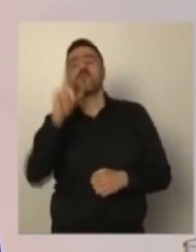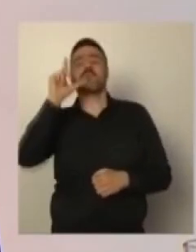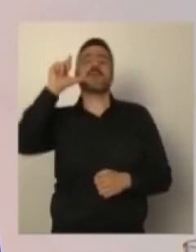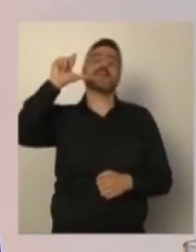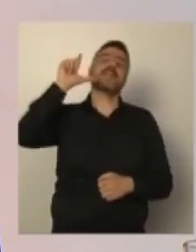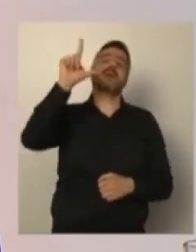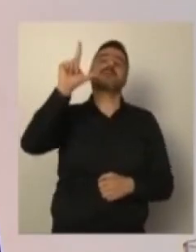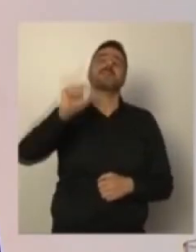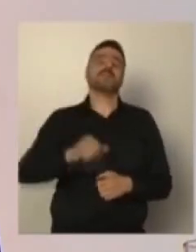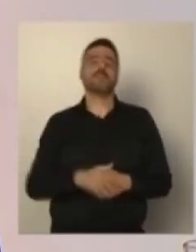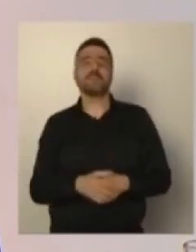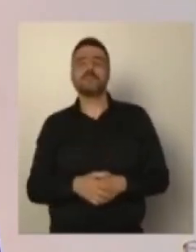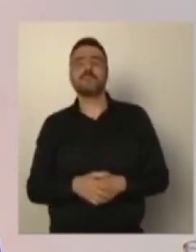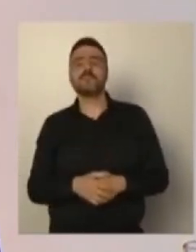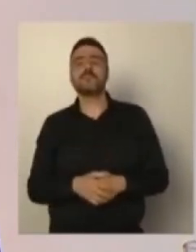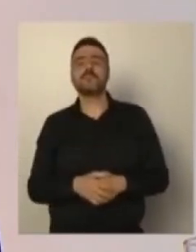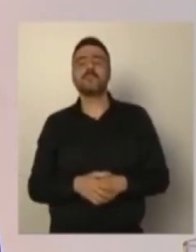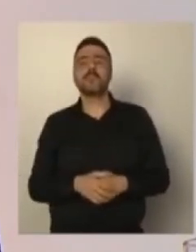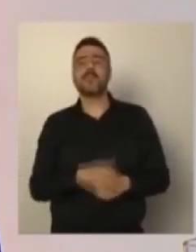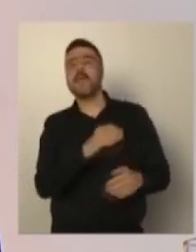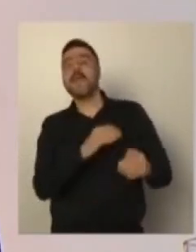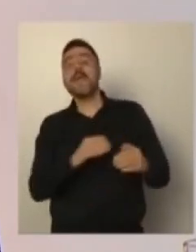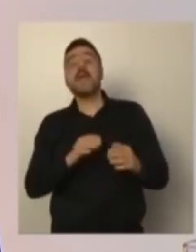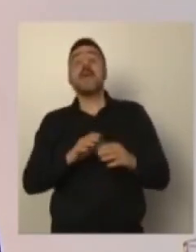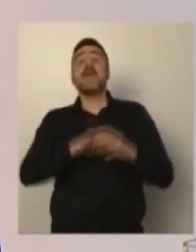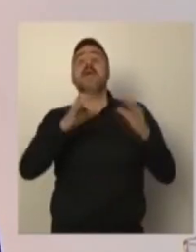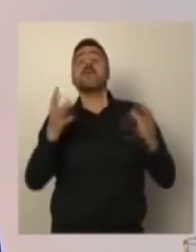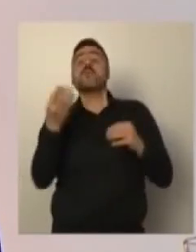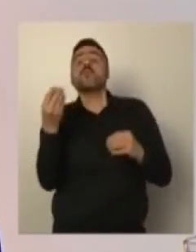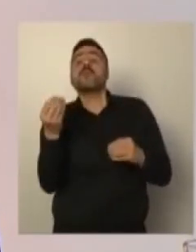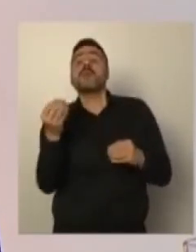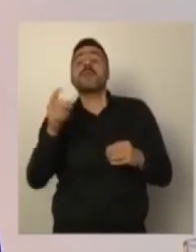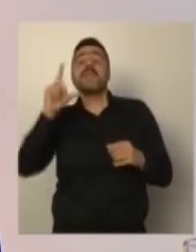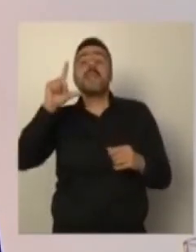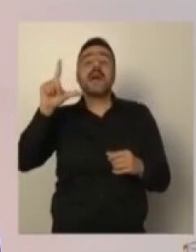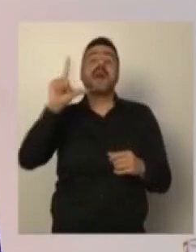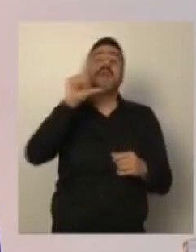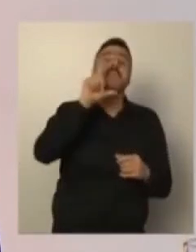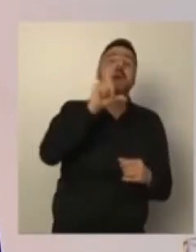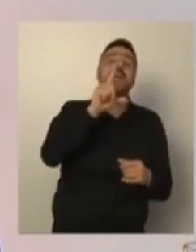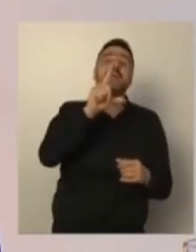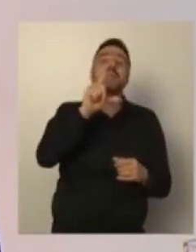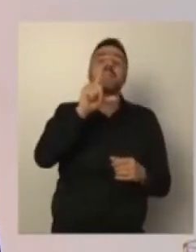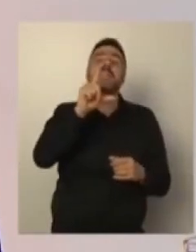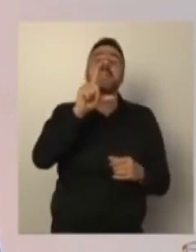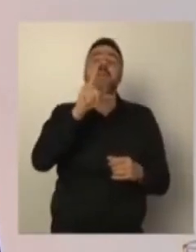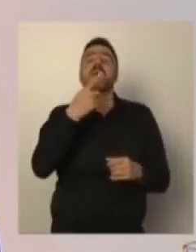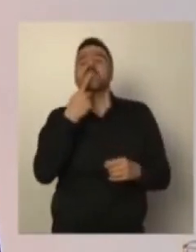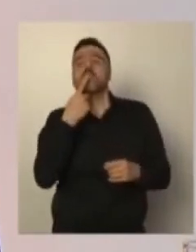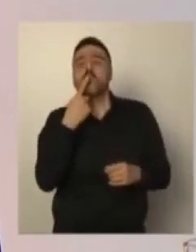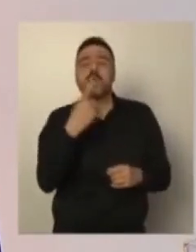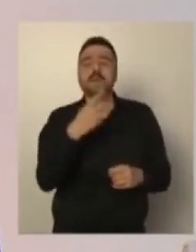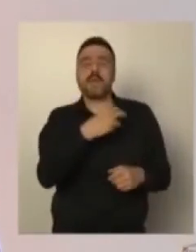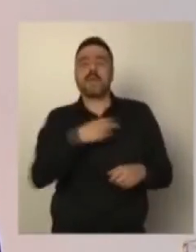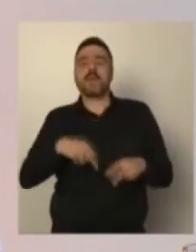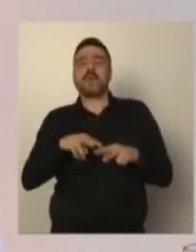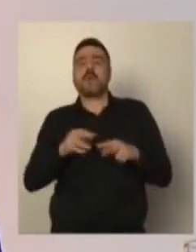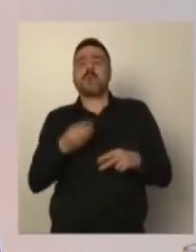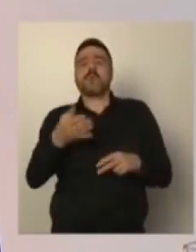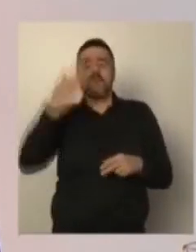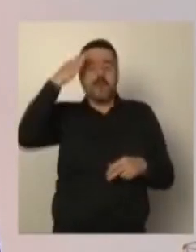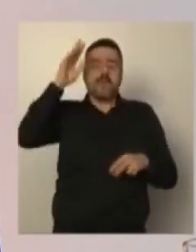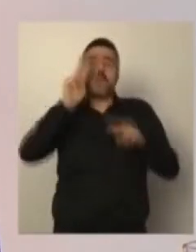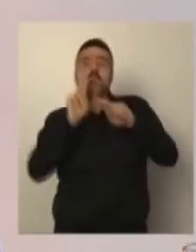Zikrin en faziletlisi La ilahe illallah sözünü Peygamber Efendimiz bütün insanlığa